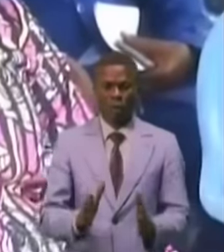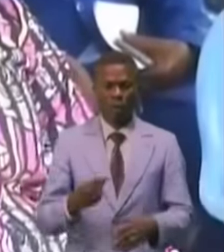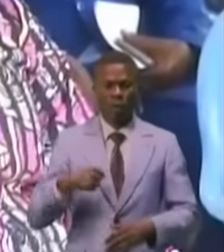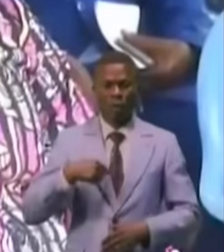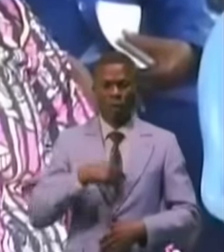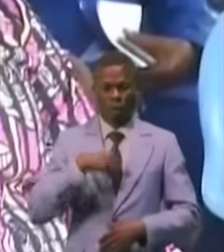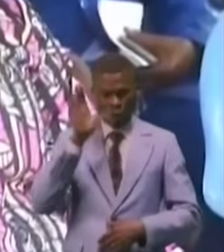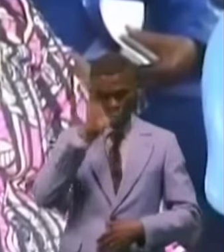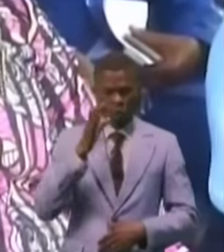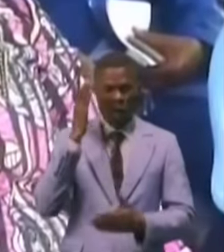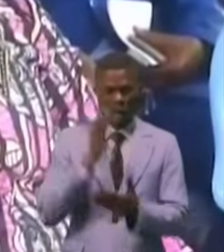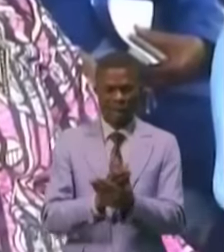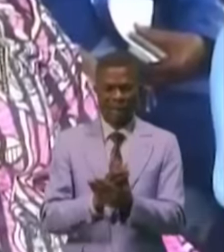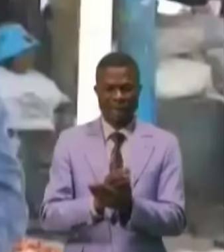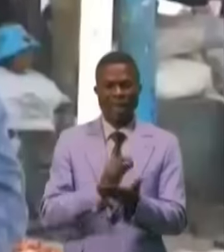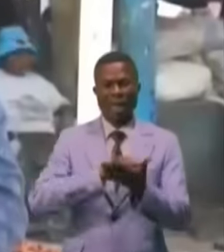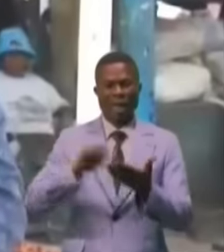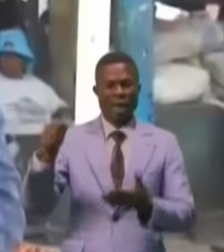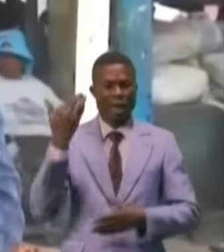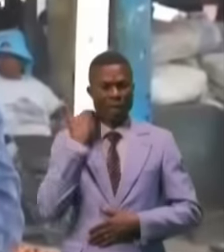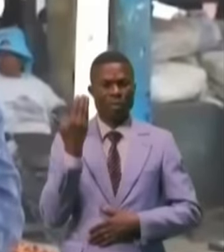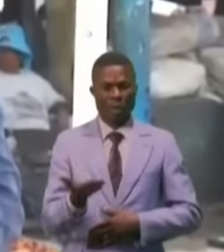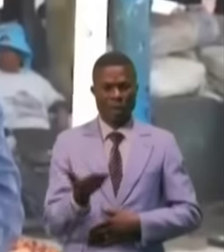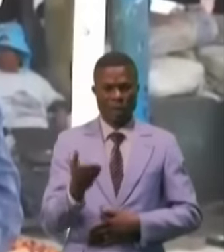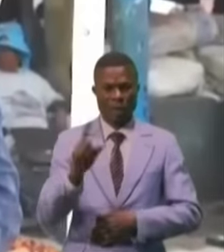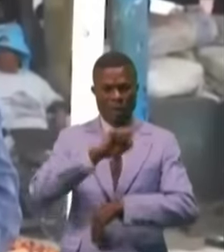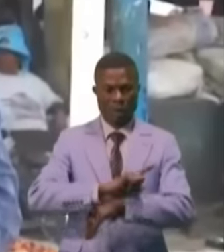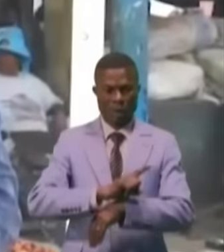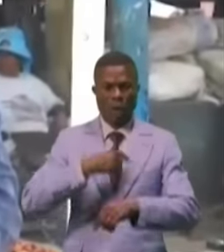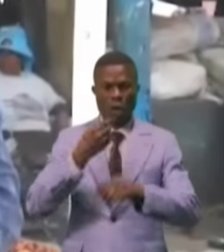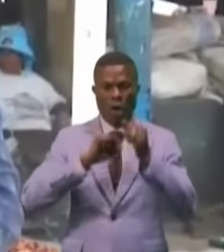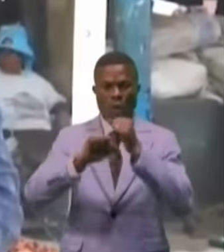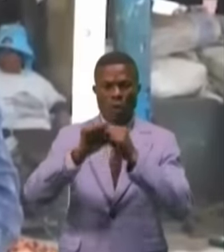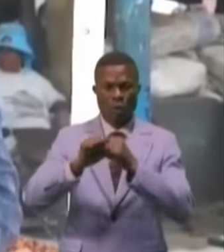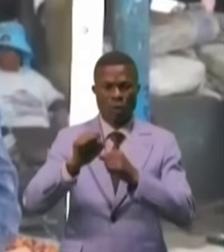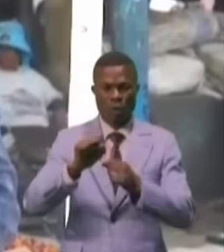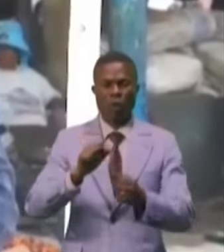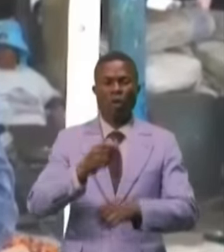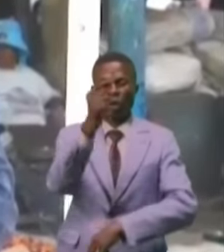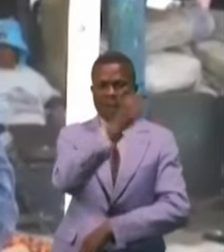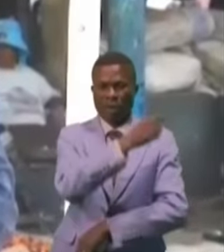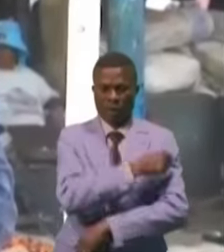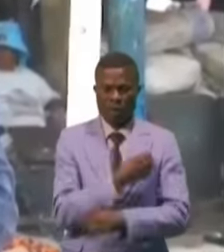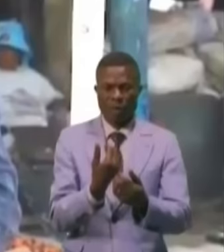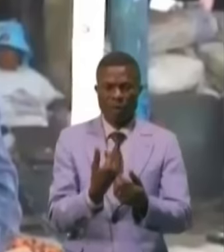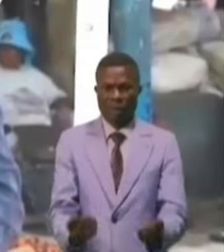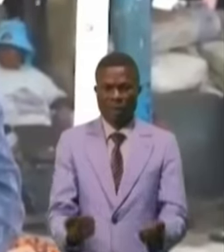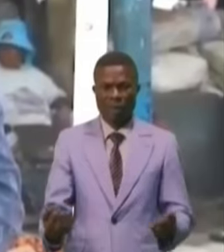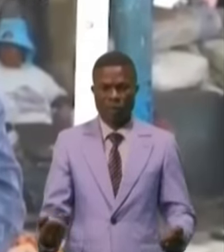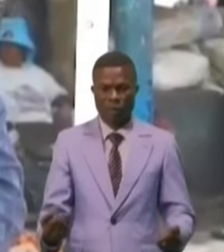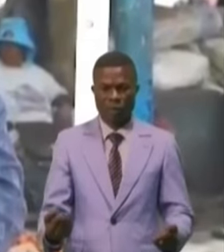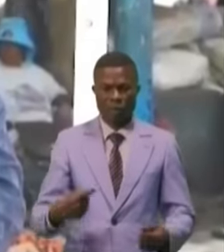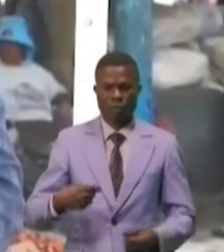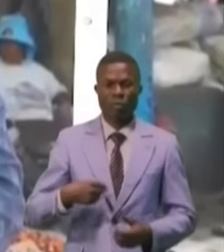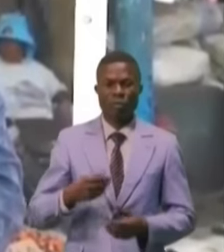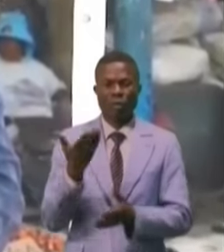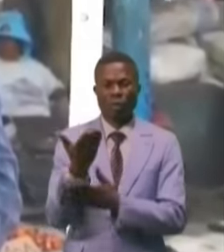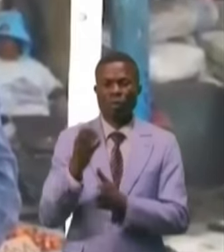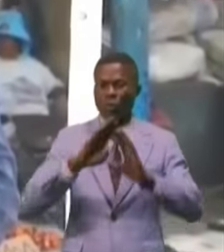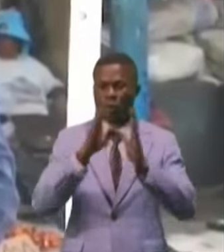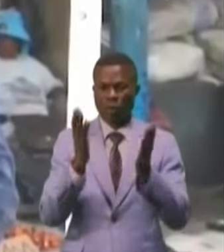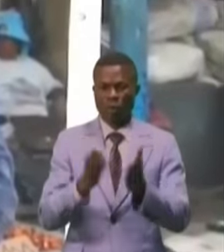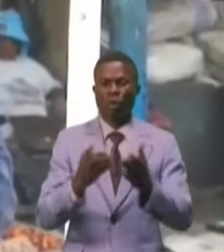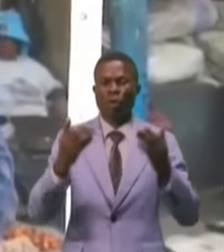lutter contre ces fléaux. À l'occasion du lancement de l'opération de vaccination des enfants, nous prions à tous les leaders